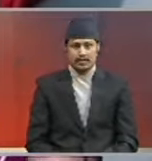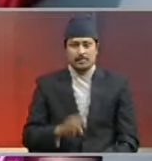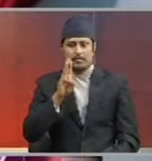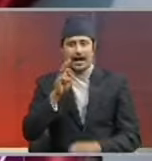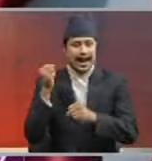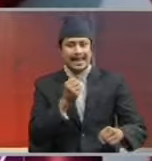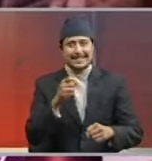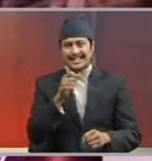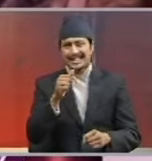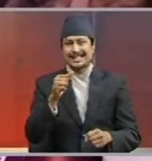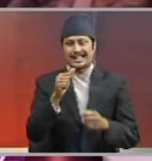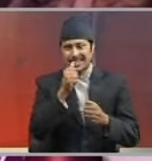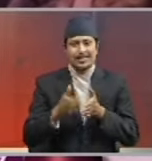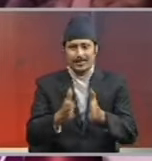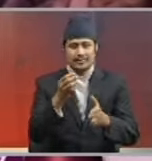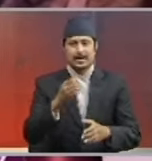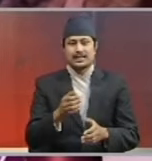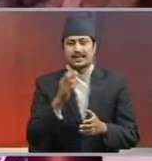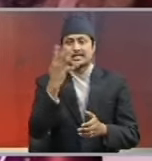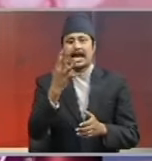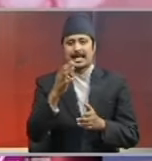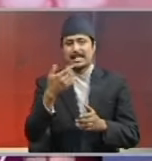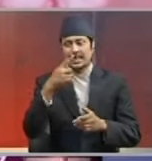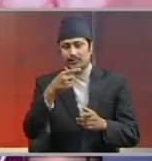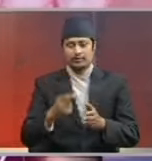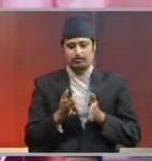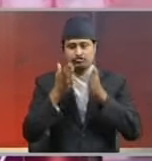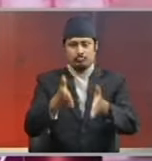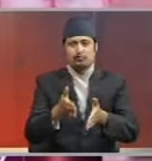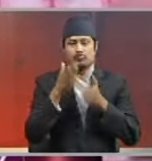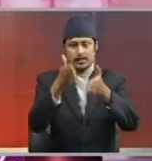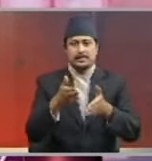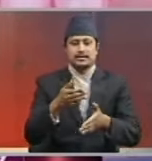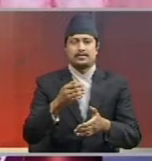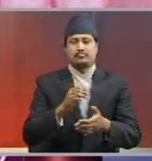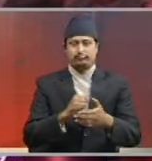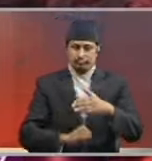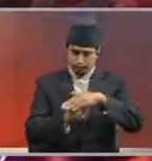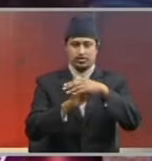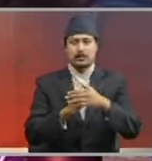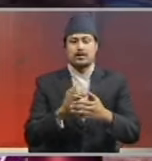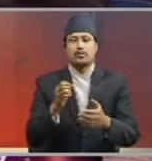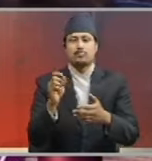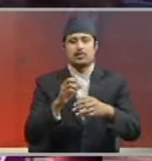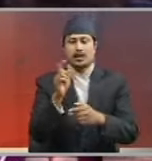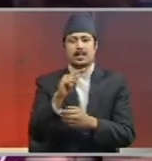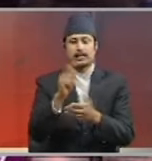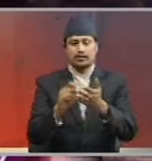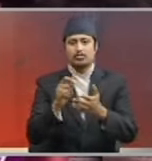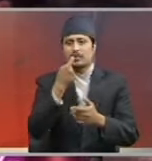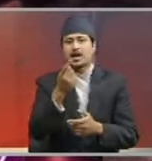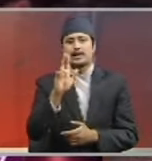महाकाली नदीमा 4 लेनको पक्की पुल निर्माण प्रक्रिया सुरु, पुलले मुलुकै आर्थिक विकासमा टेवा पुग्ने भौतिक पूर्वाधार मन्त्री लेखकको